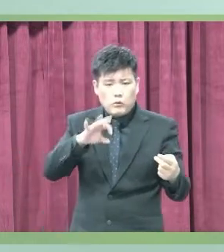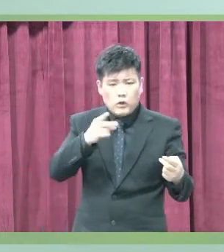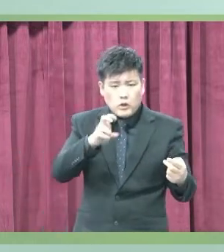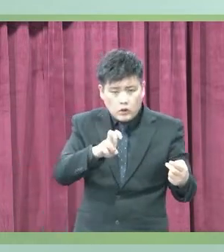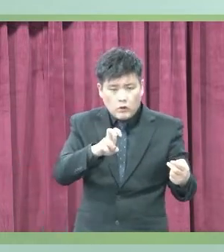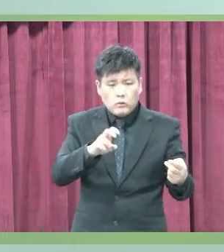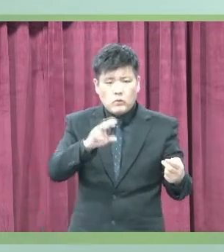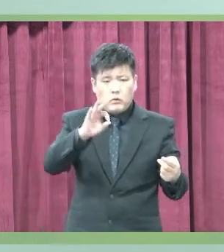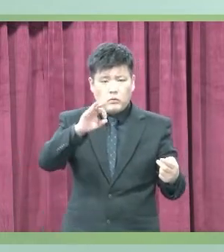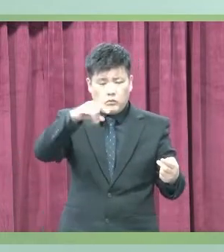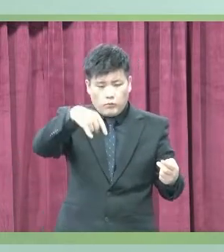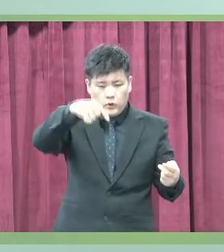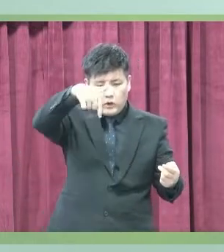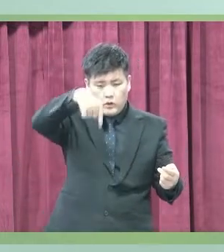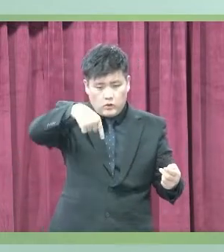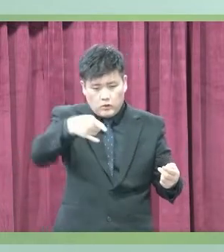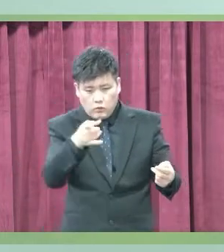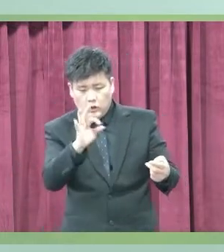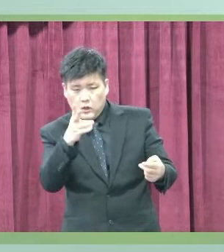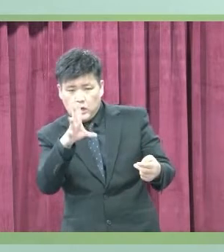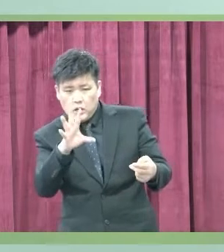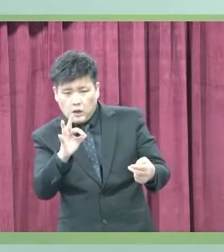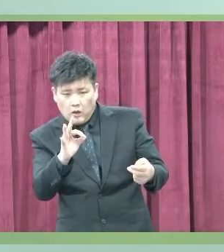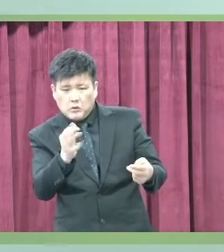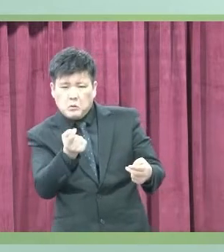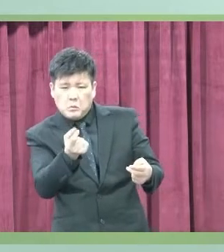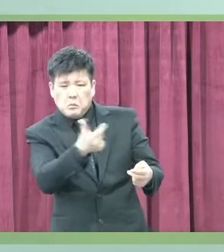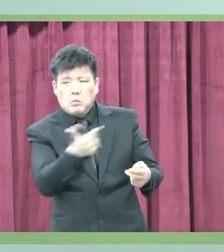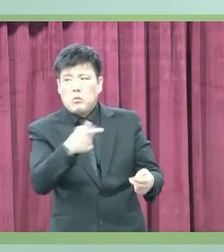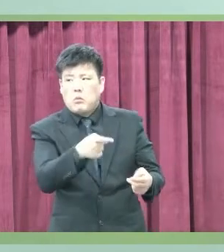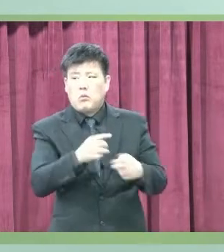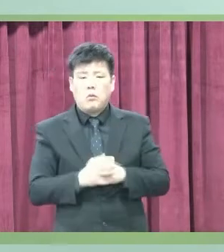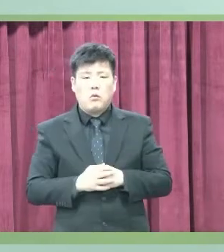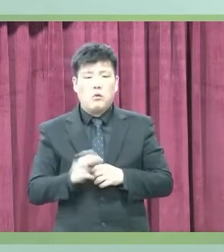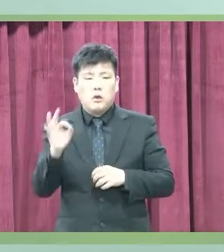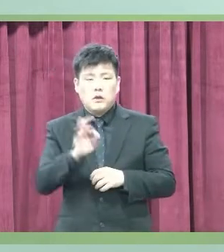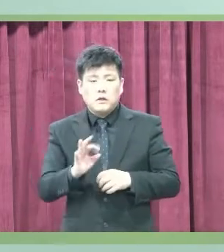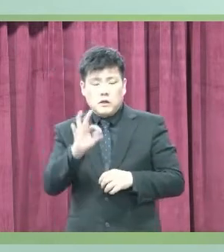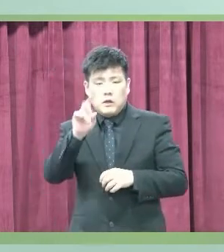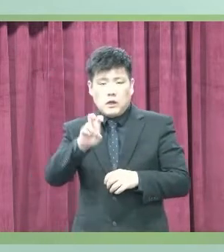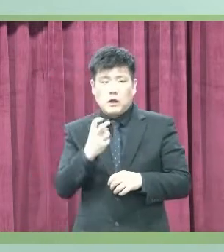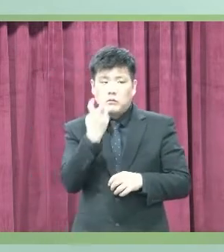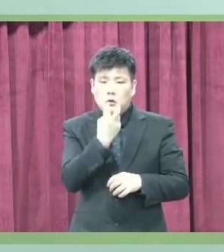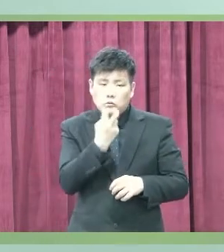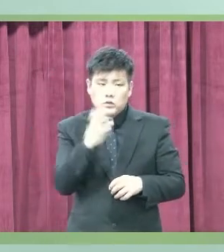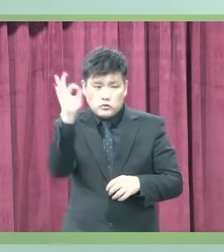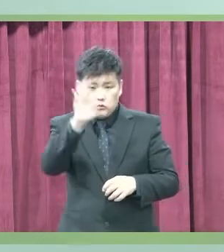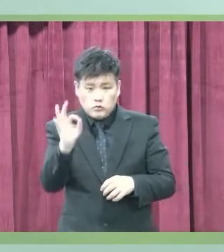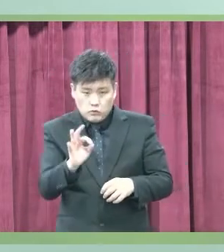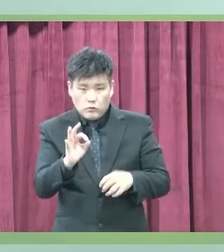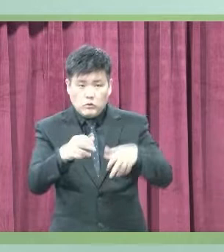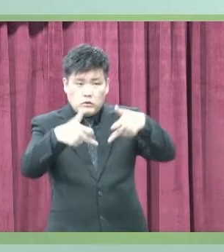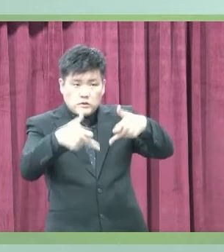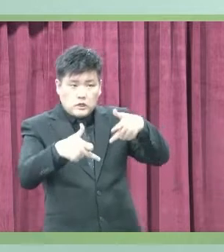위궤양에서 조금 더 높은 비율을 보이고 있습니다. 대장암 검진 수검률도 비장애인이 장애인보다 1.12배